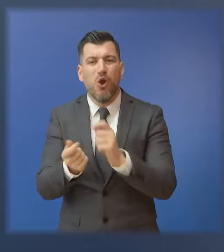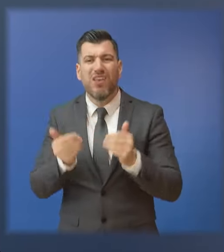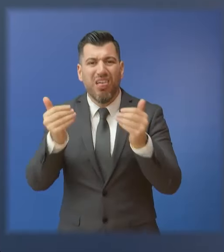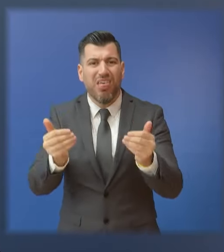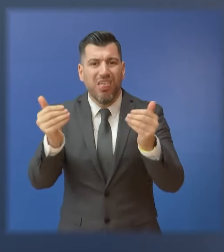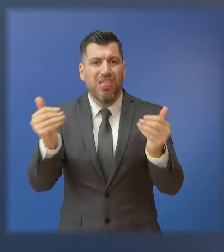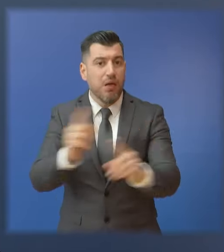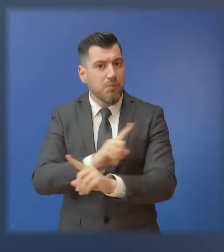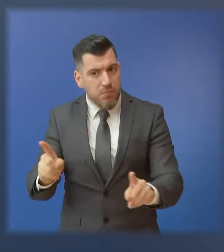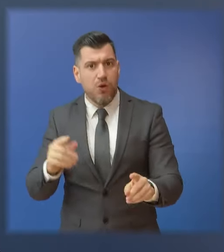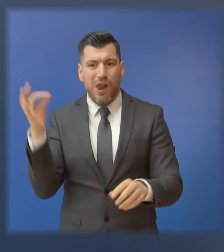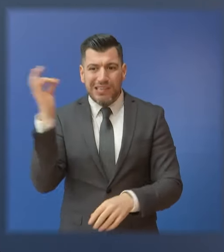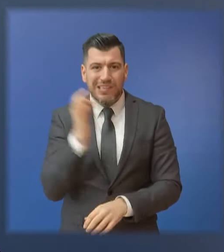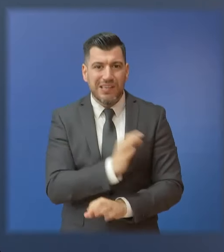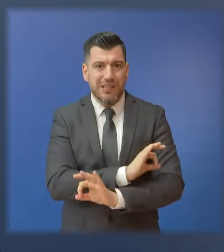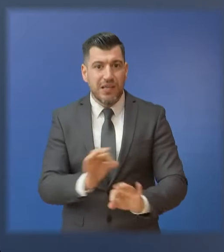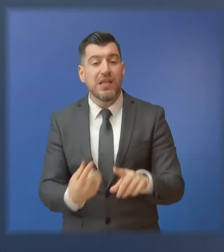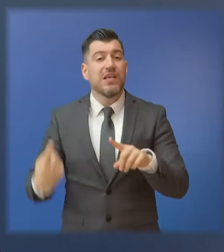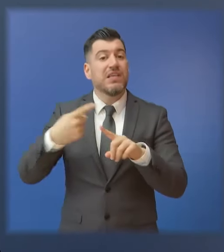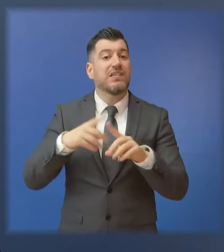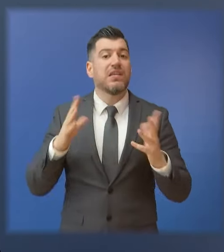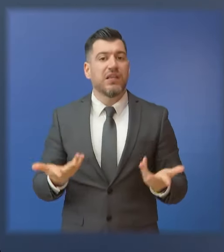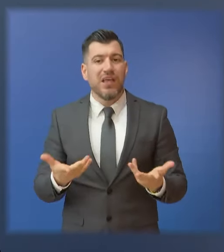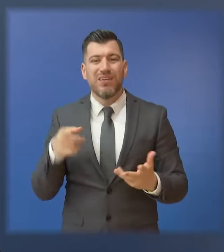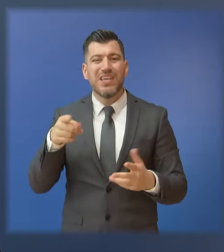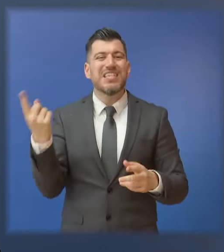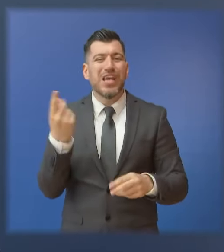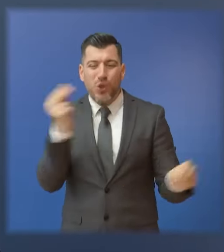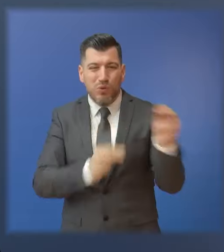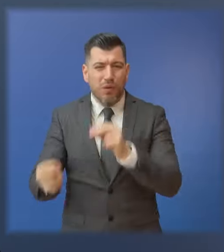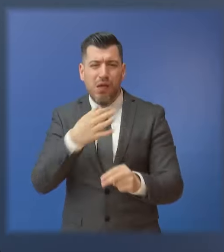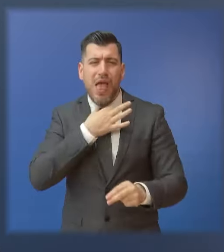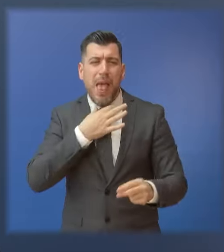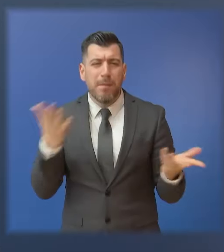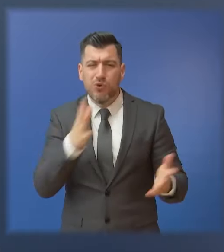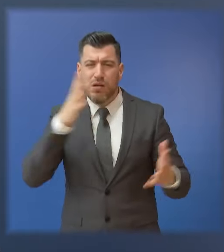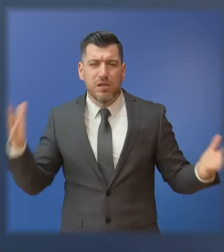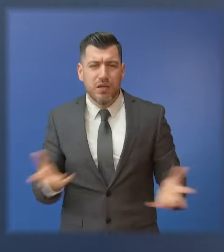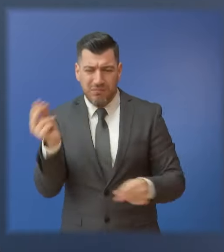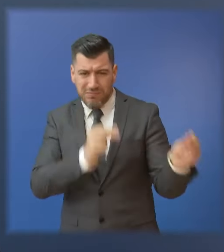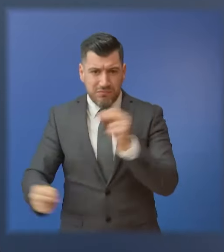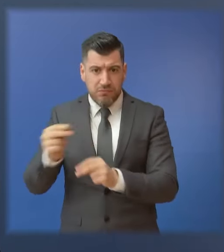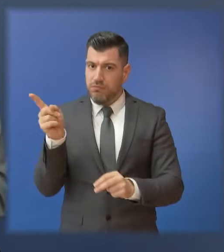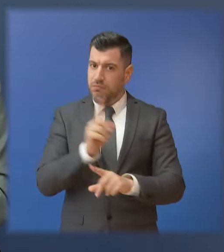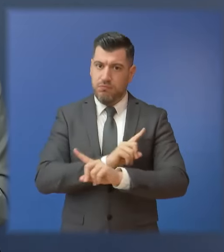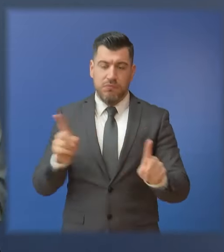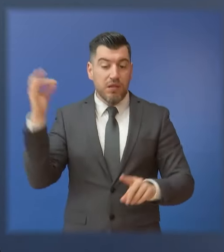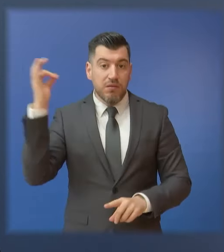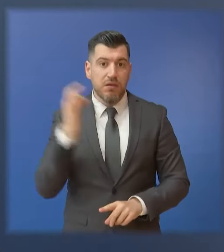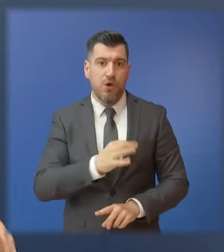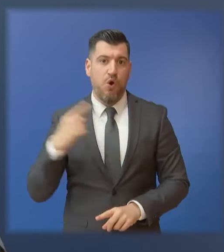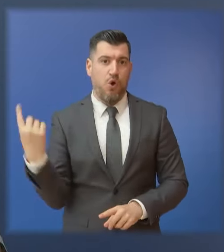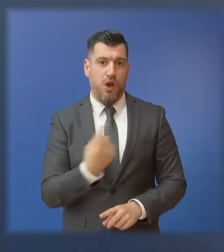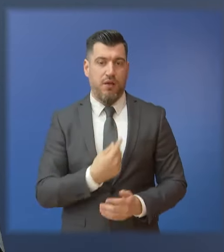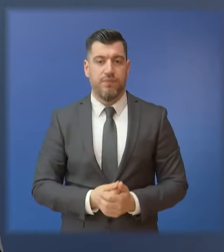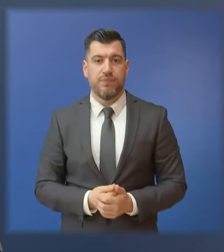σχεδίων νόμου και την ελαχιστοποίηση της χρήσης της επείγουσας και της κατεπείγουσας διαδικασίας επιπλέον για